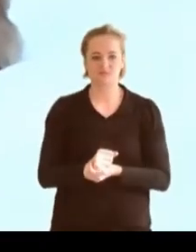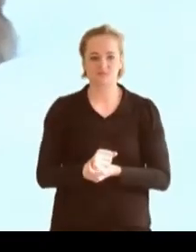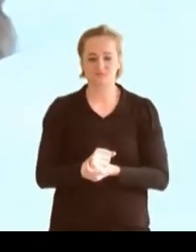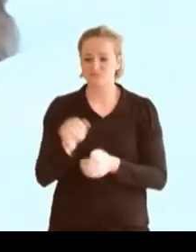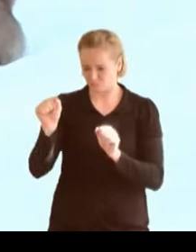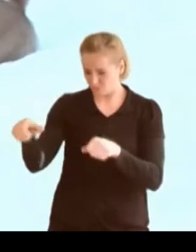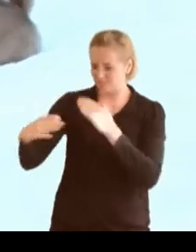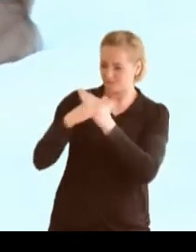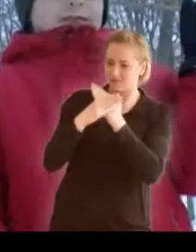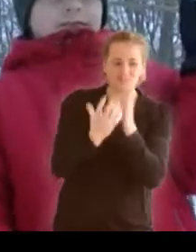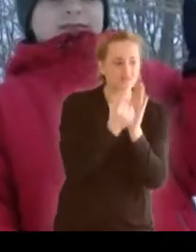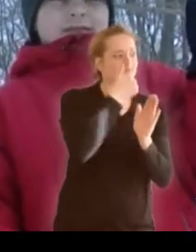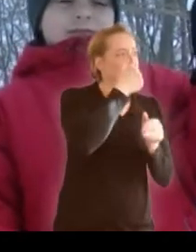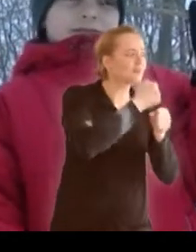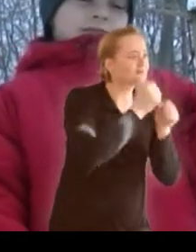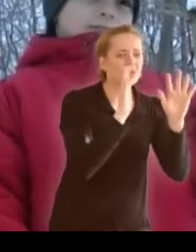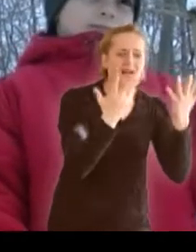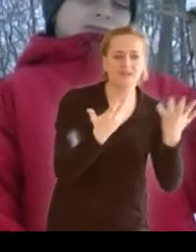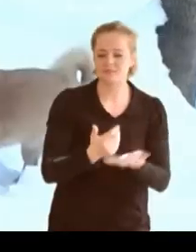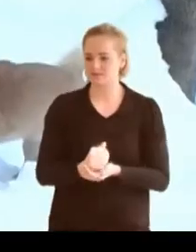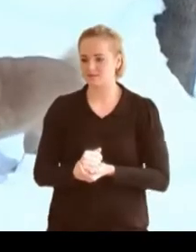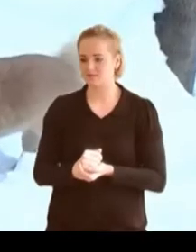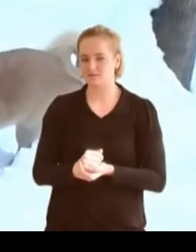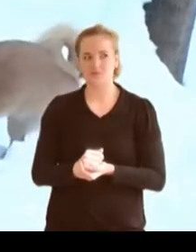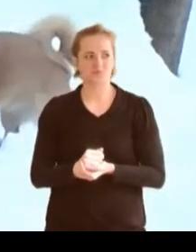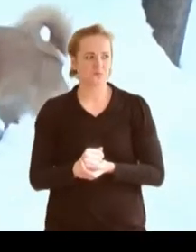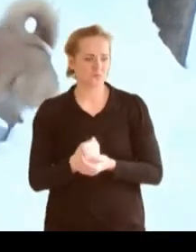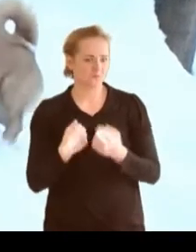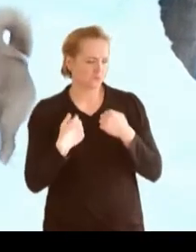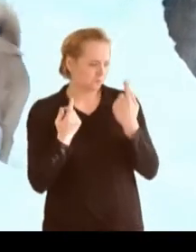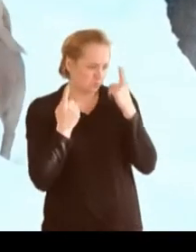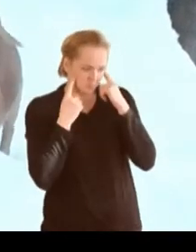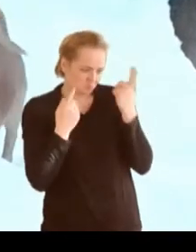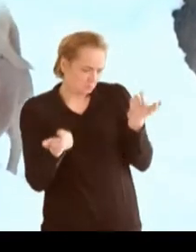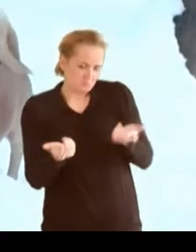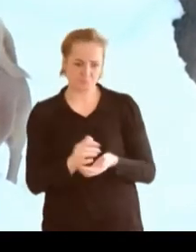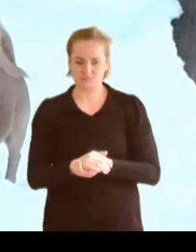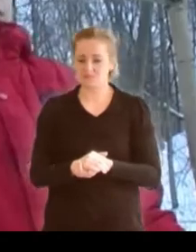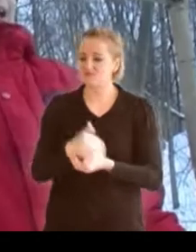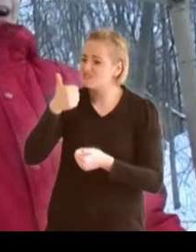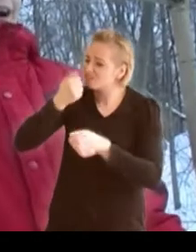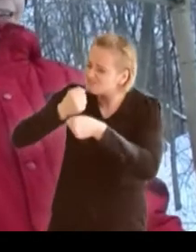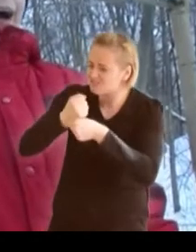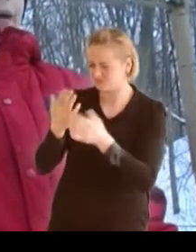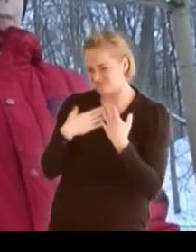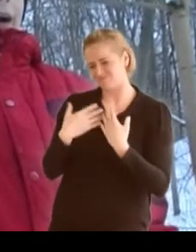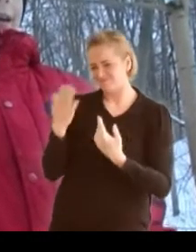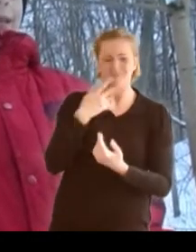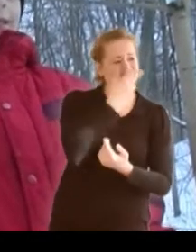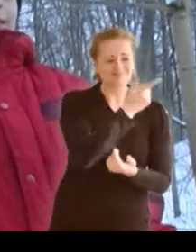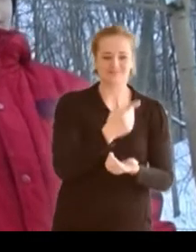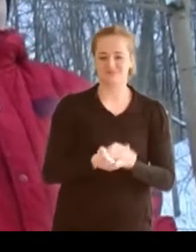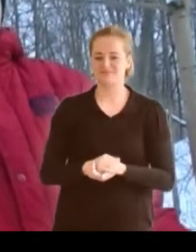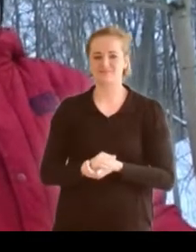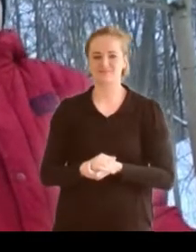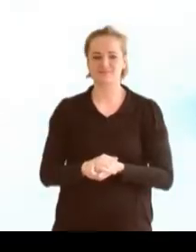mums padėti? Jį surasti? Ką surasti? Gerą darbą.